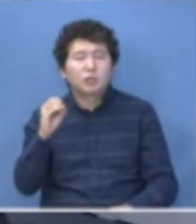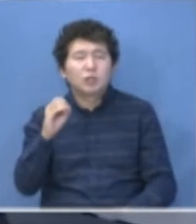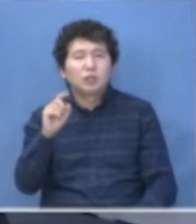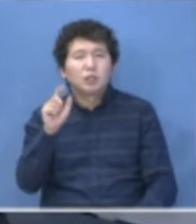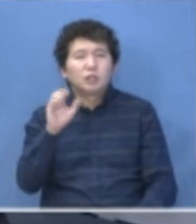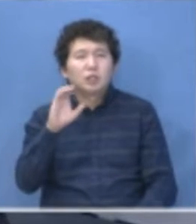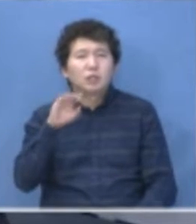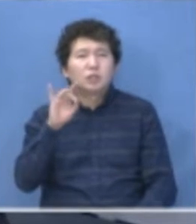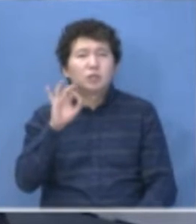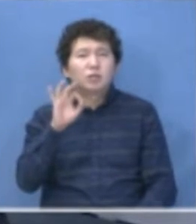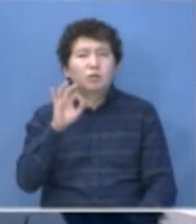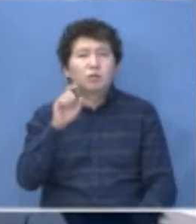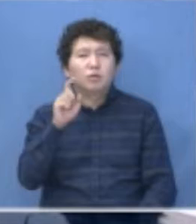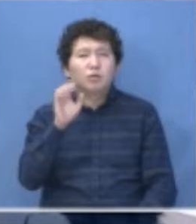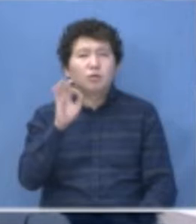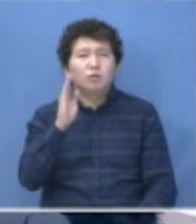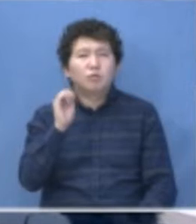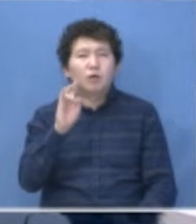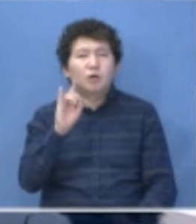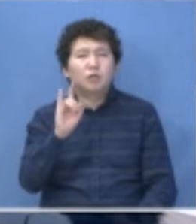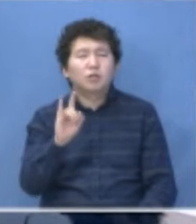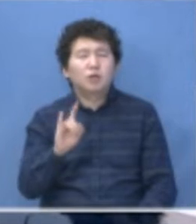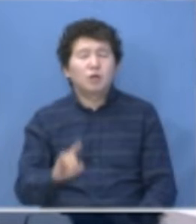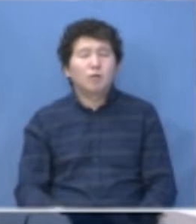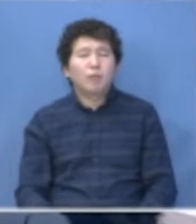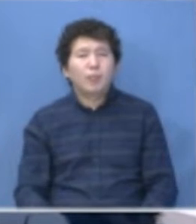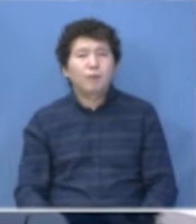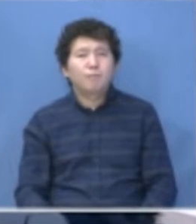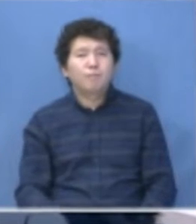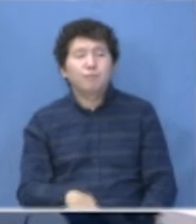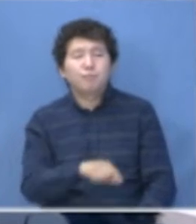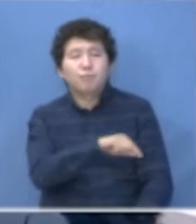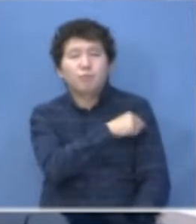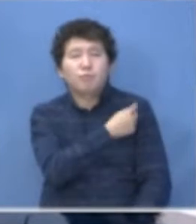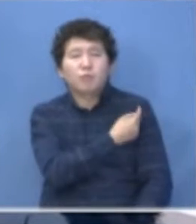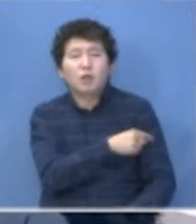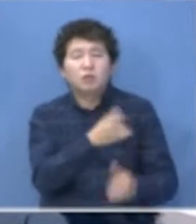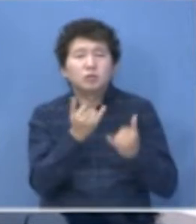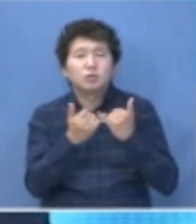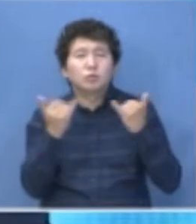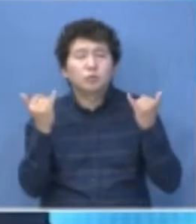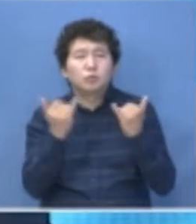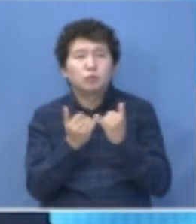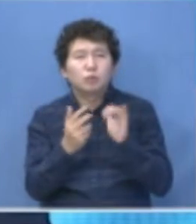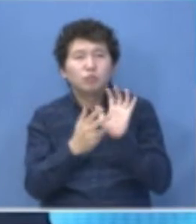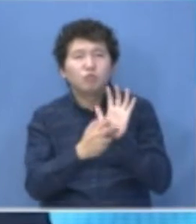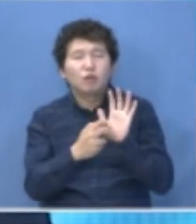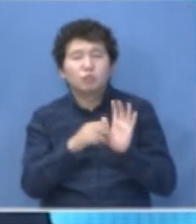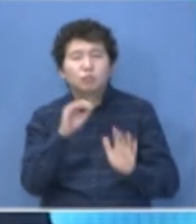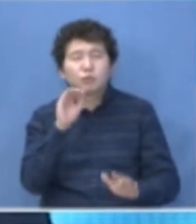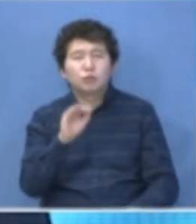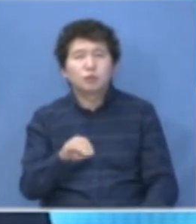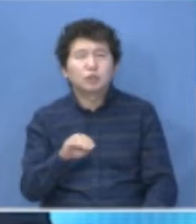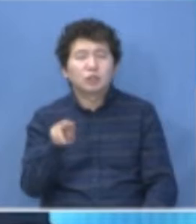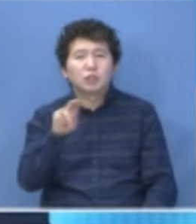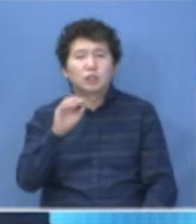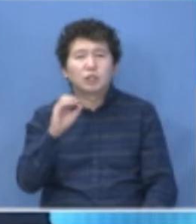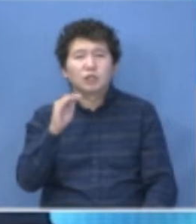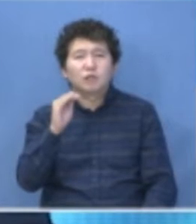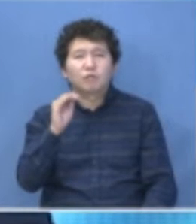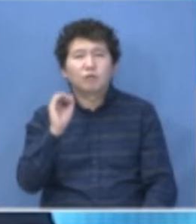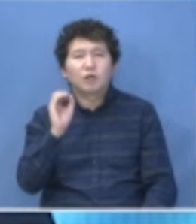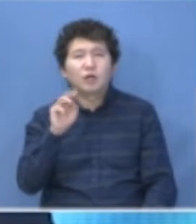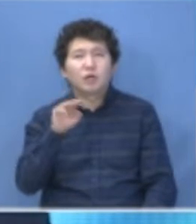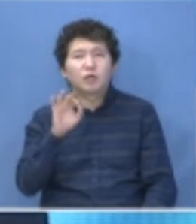чем полгода фонд в отношении поставщиков медуслуг выявил более 800 тысяч дефектов на сумму